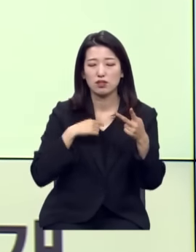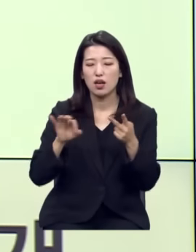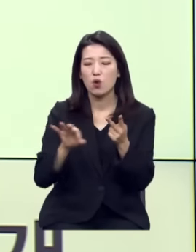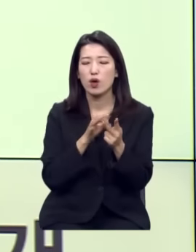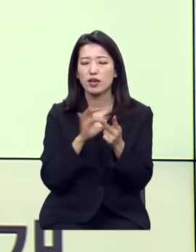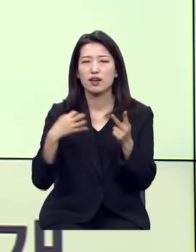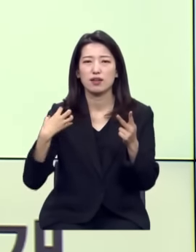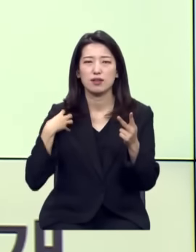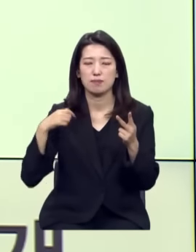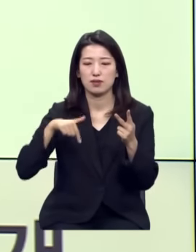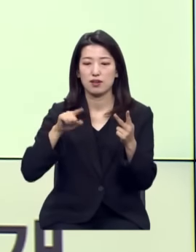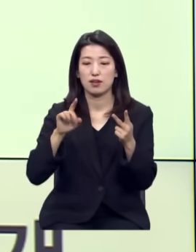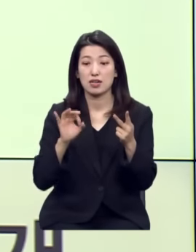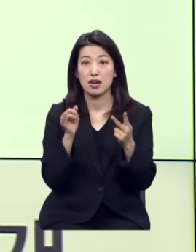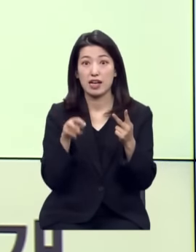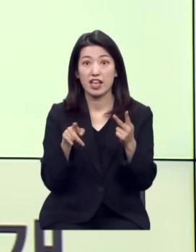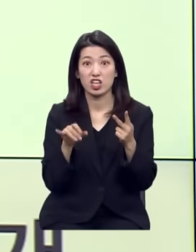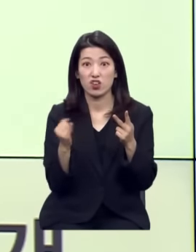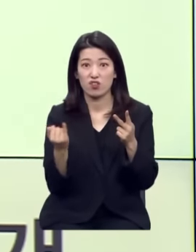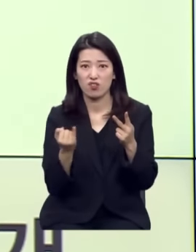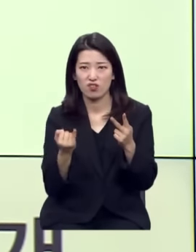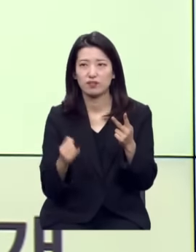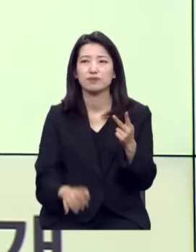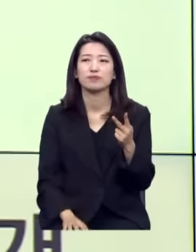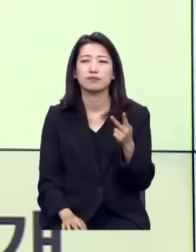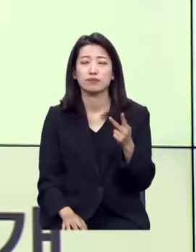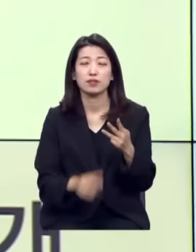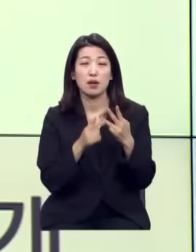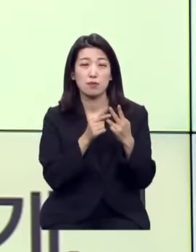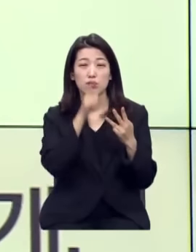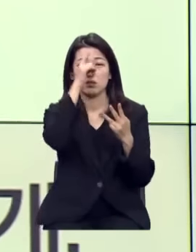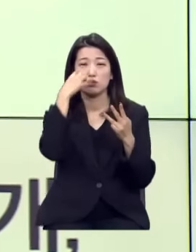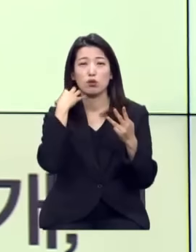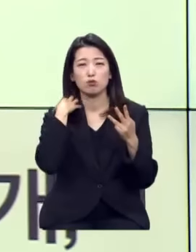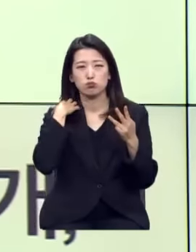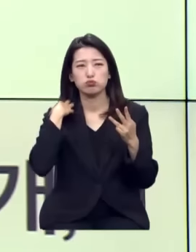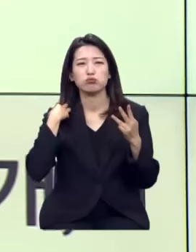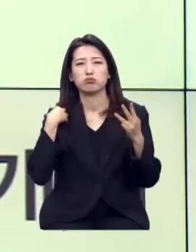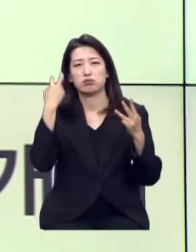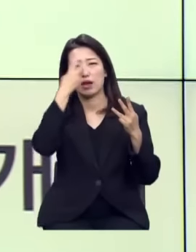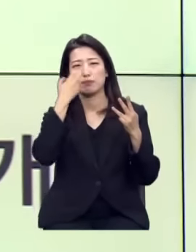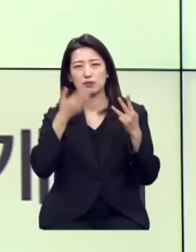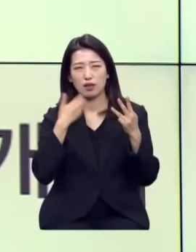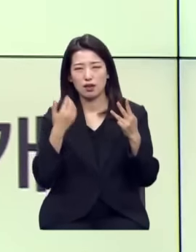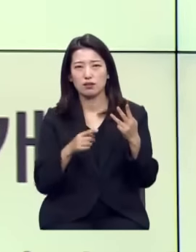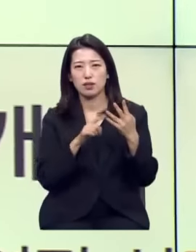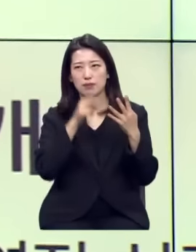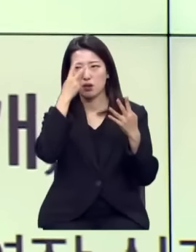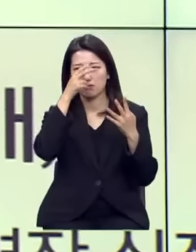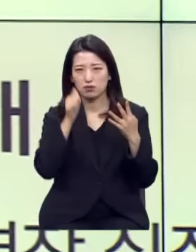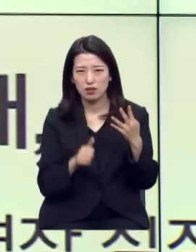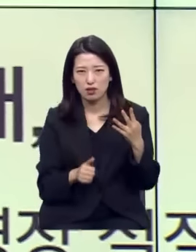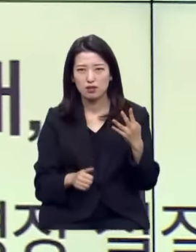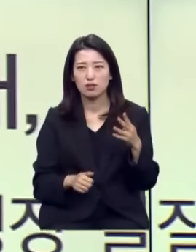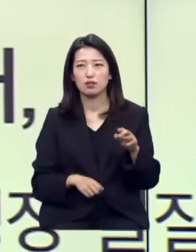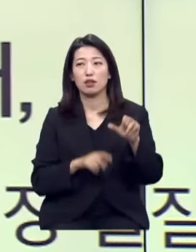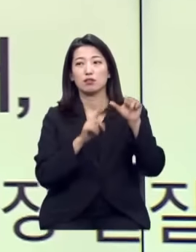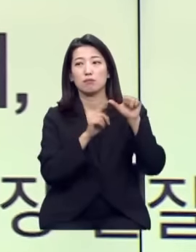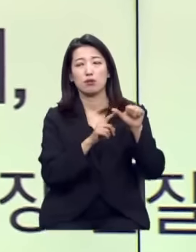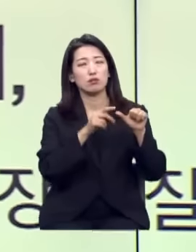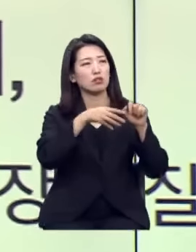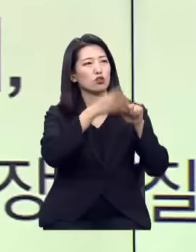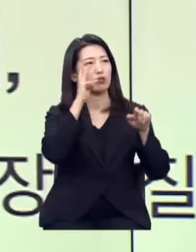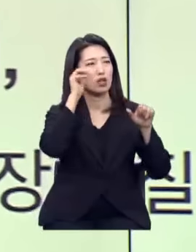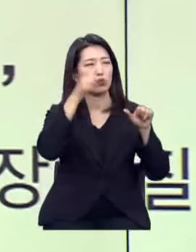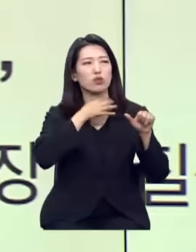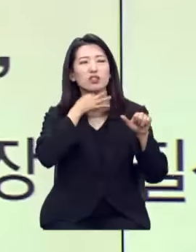씨 그 지금 계속이 민주당 쪽에 제보자로 가서 얘기를 하고 있죠 세 번째 파도 국정감사네 번째 검찰조사 다섯 번째 파도는 윤 대통령의